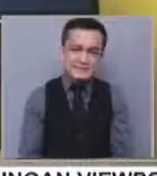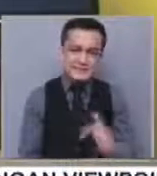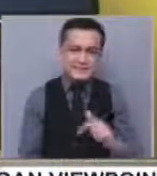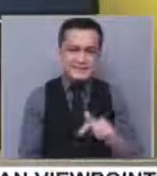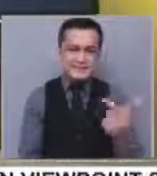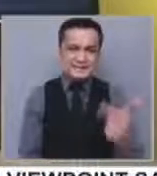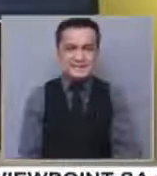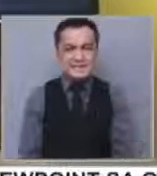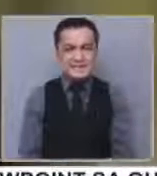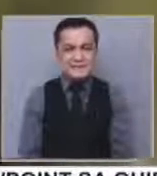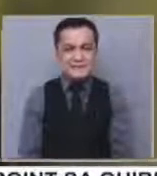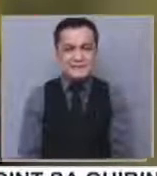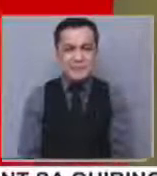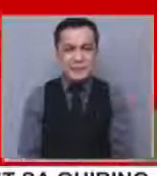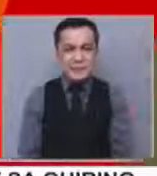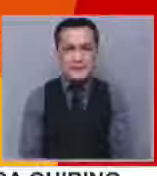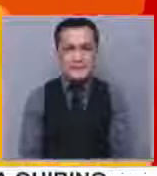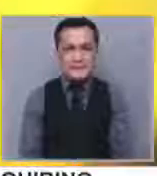Shine. Bernard!